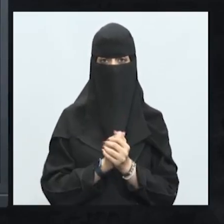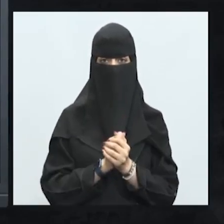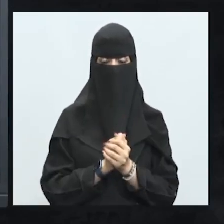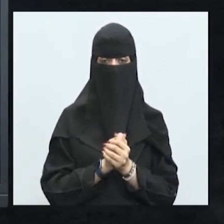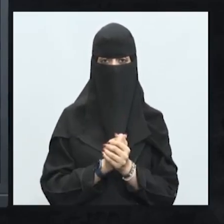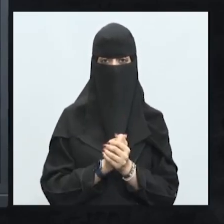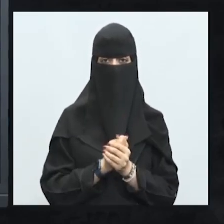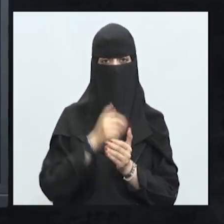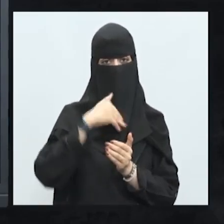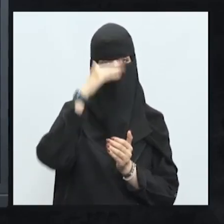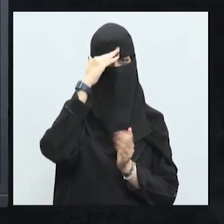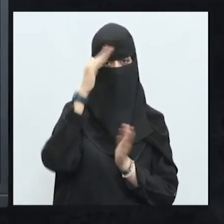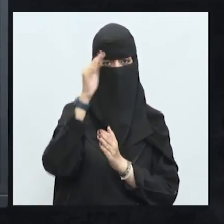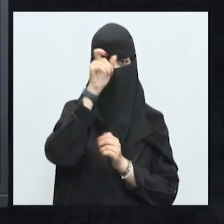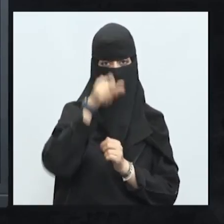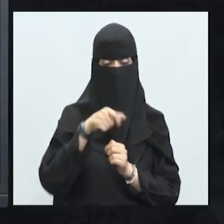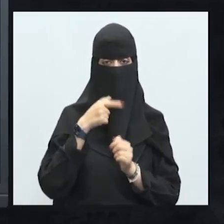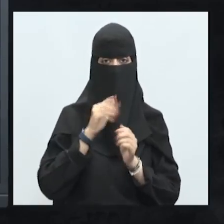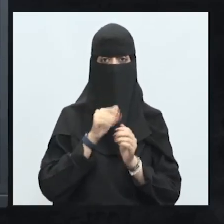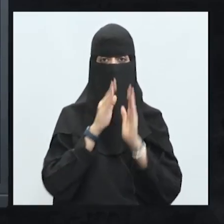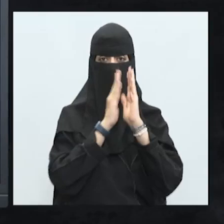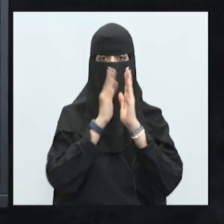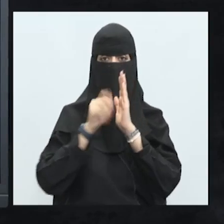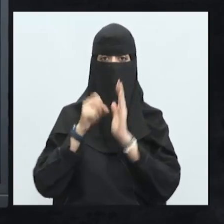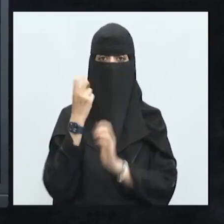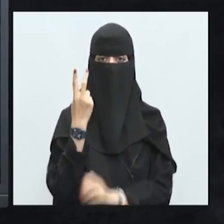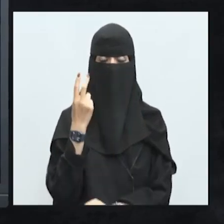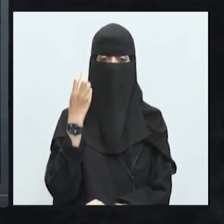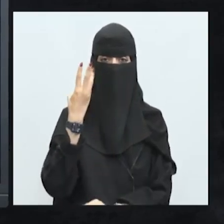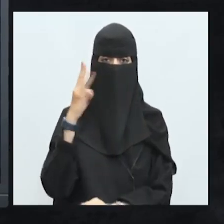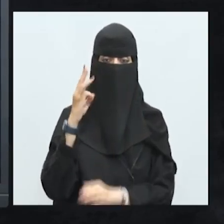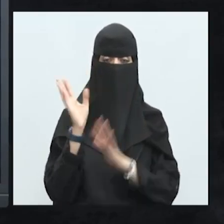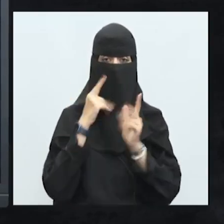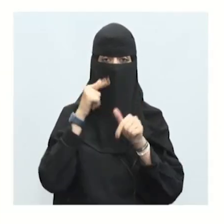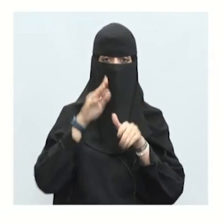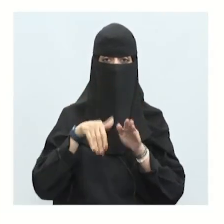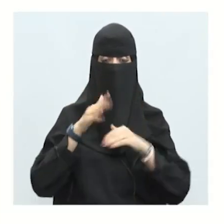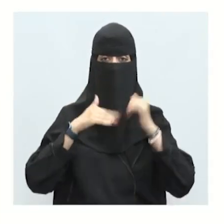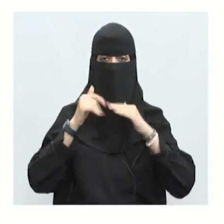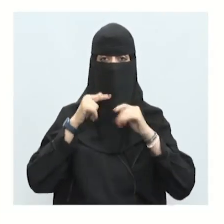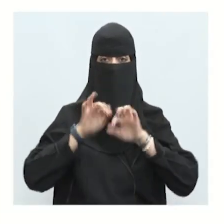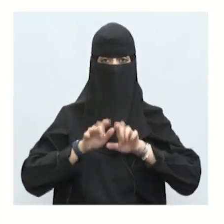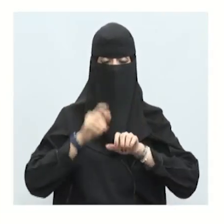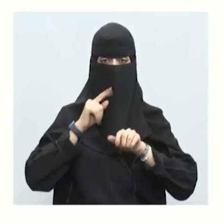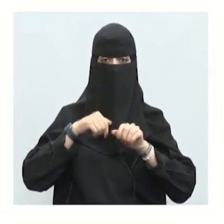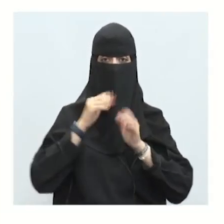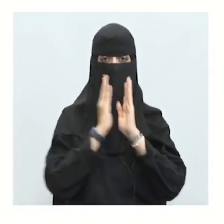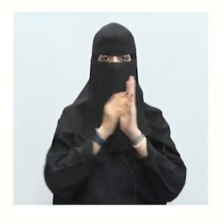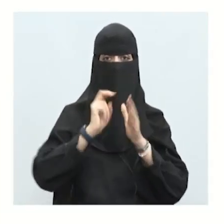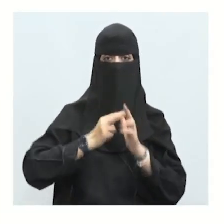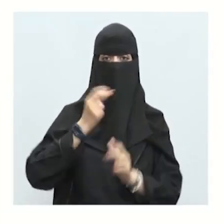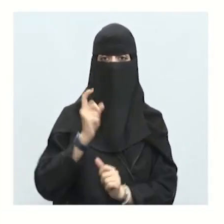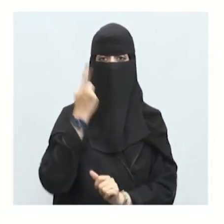اجمعين مرحبا بكم في مقرر الثاني متوسط للمهارات الرقميه الفصل الدراسي